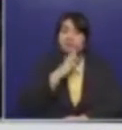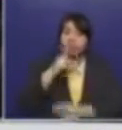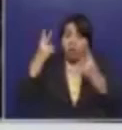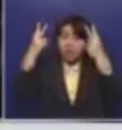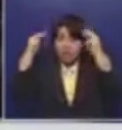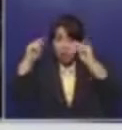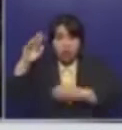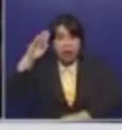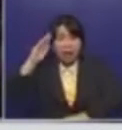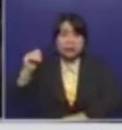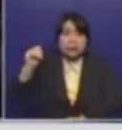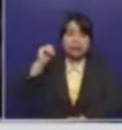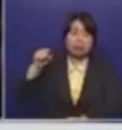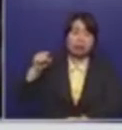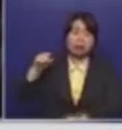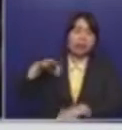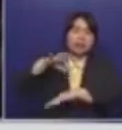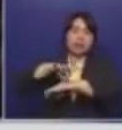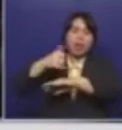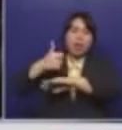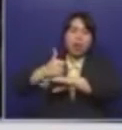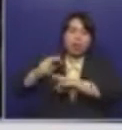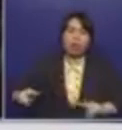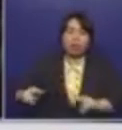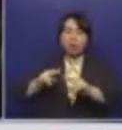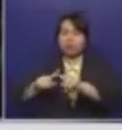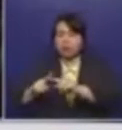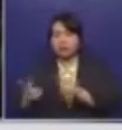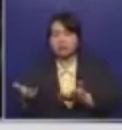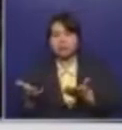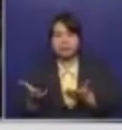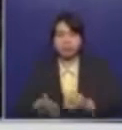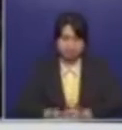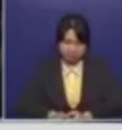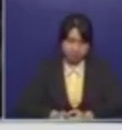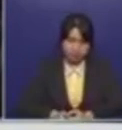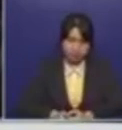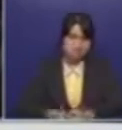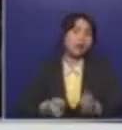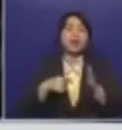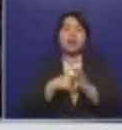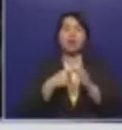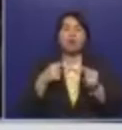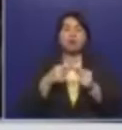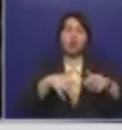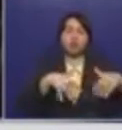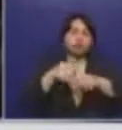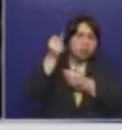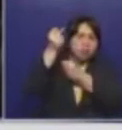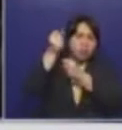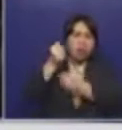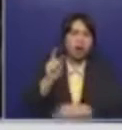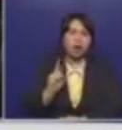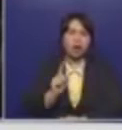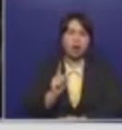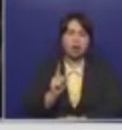พลเอกประยุทธ์จันทร์โอชาและจะนำการมาสู่การ เหตุผลที่ทำมาสู่การเรียกร้องของพี่น้องประชาชนนะคะ